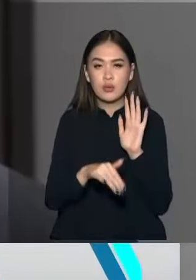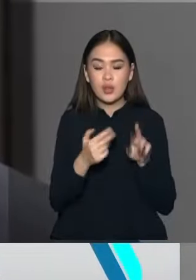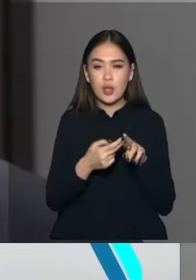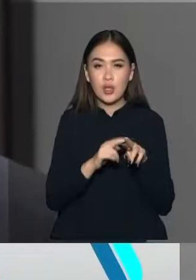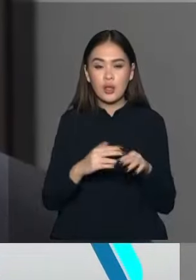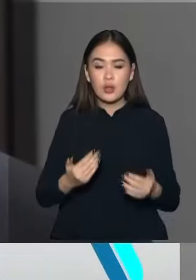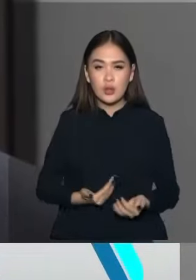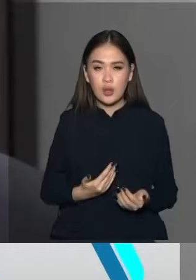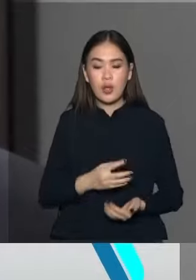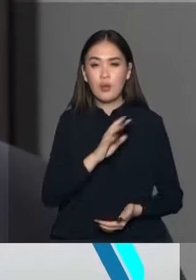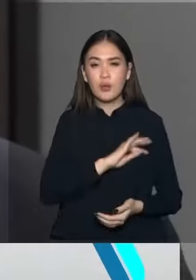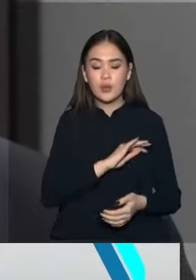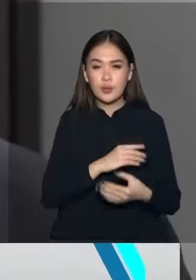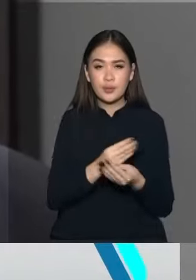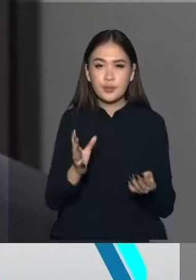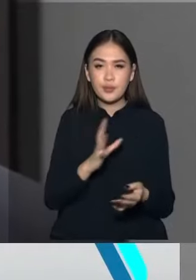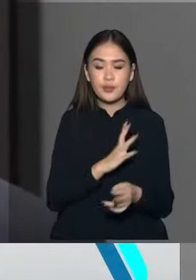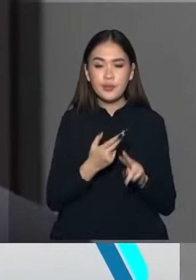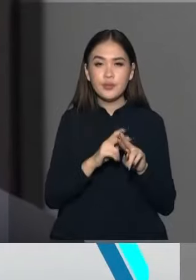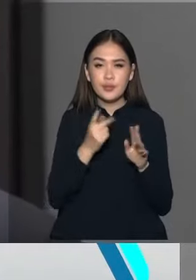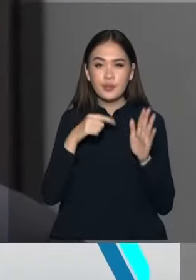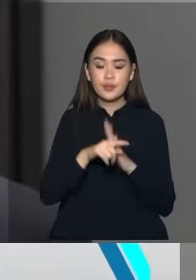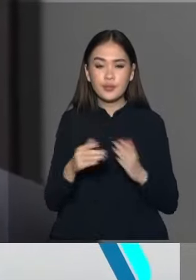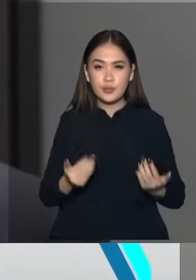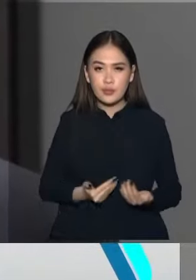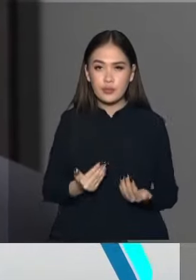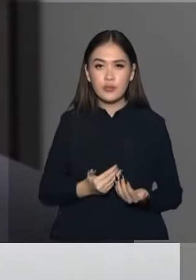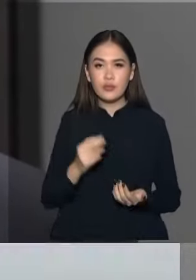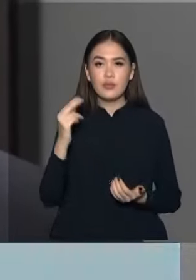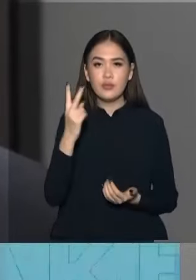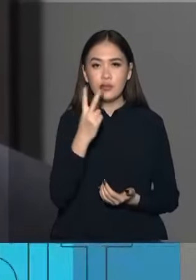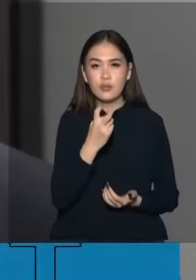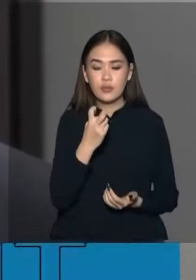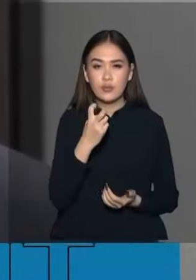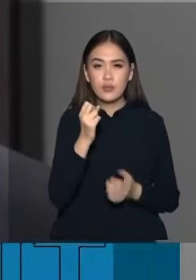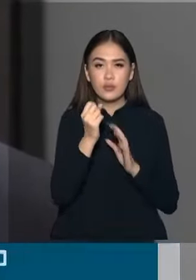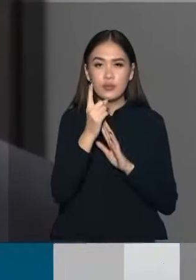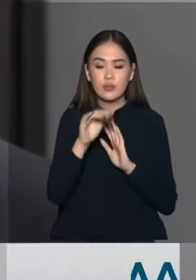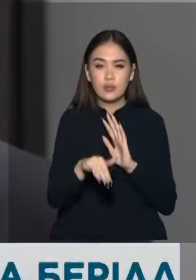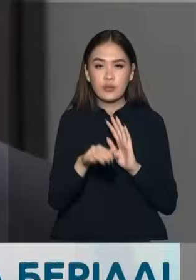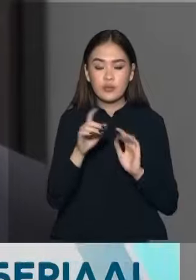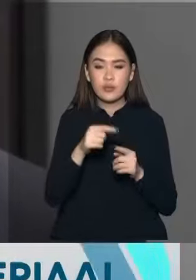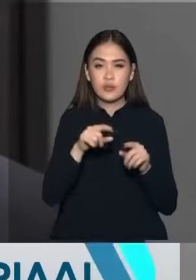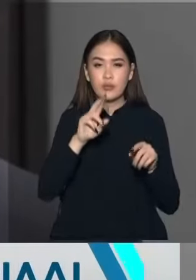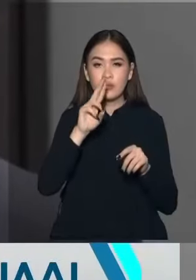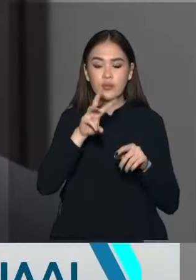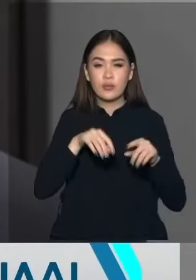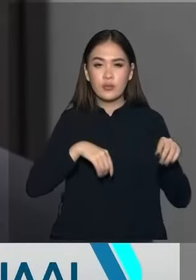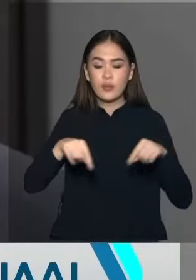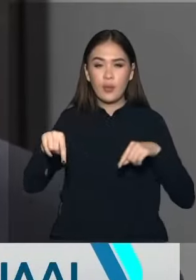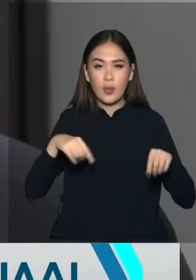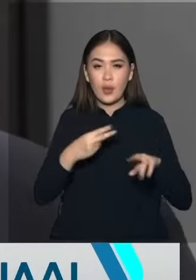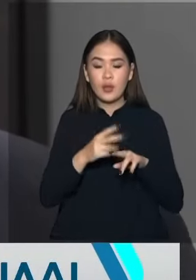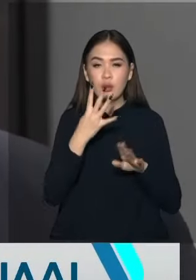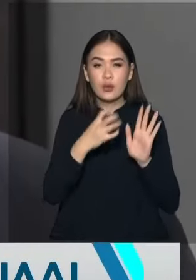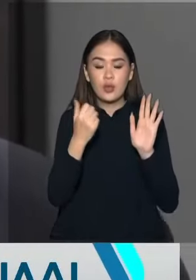үй пайдалануға берілді. Оның ішінде коммерциялық тұрғын үй 211 мың шаршы метр, жеке тұрғын үй құрылысы